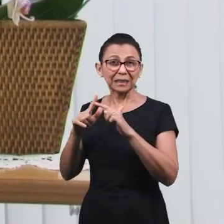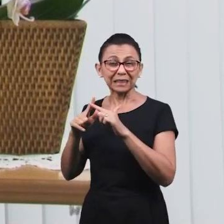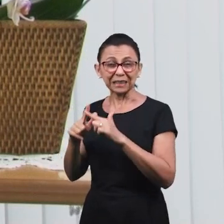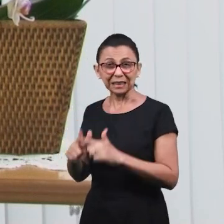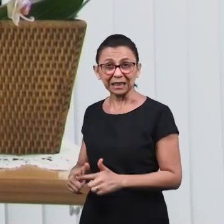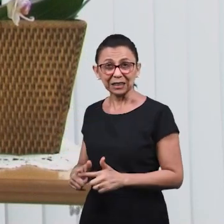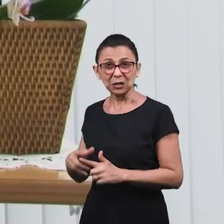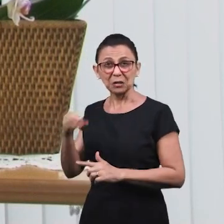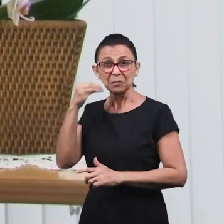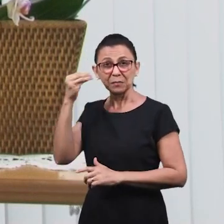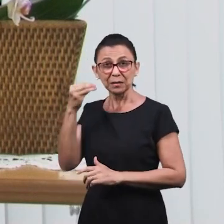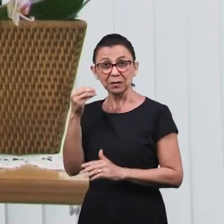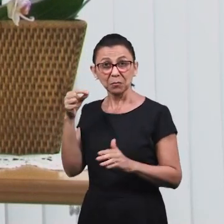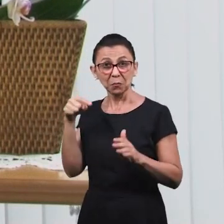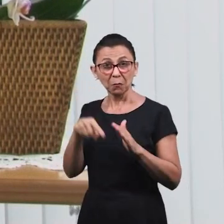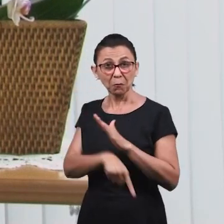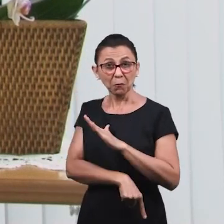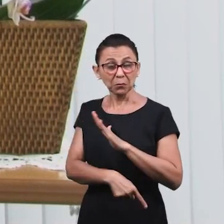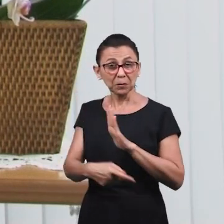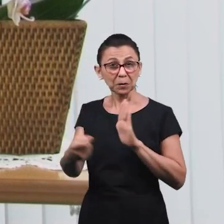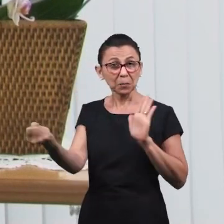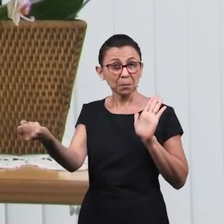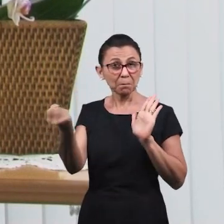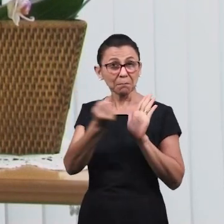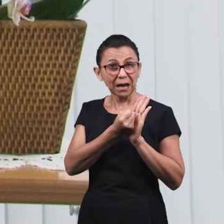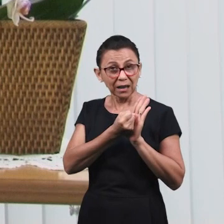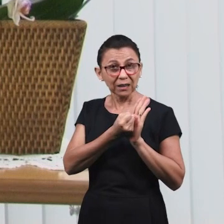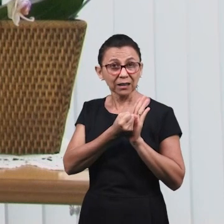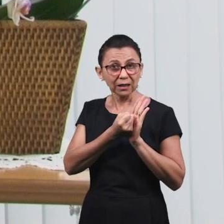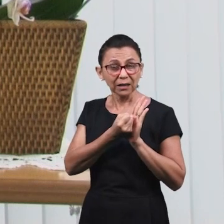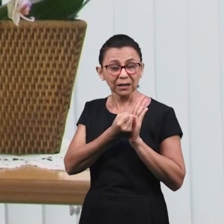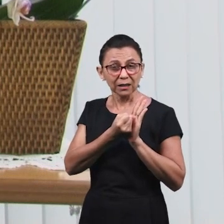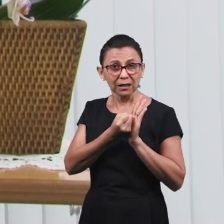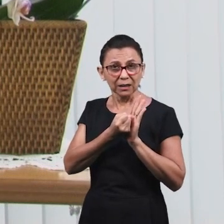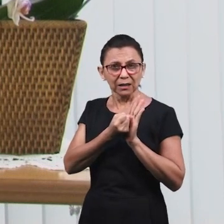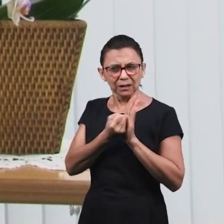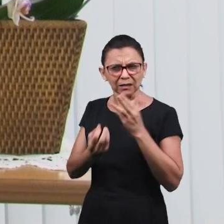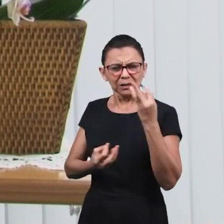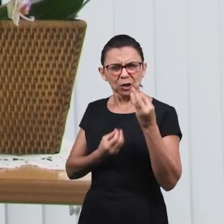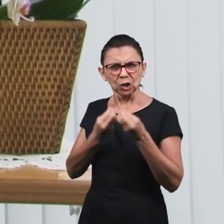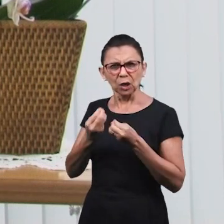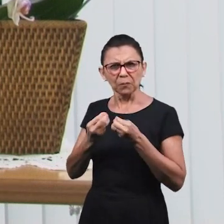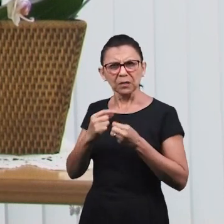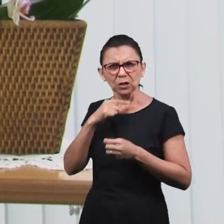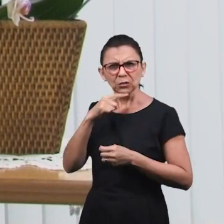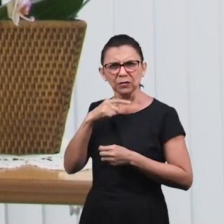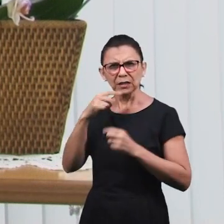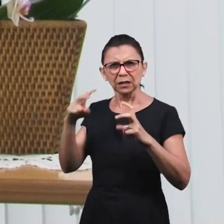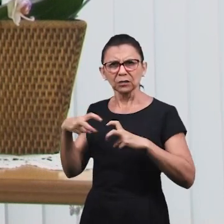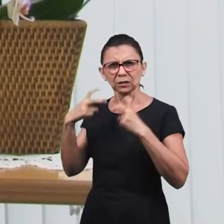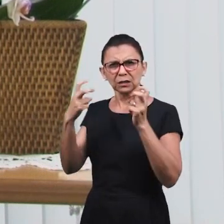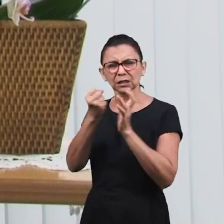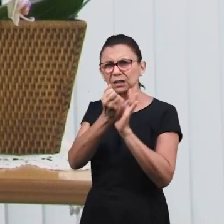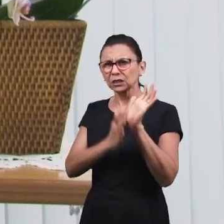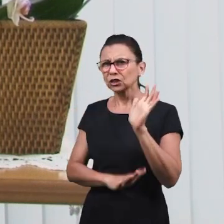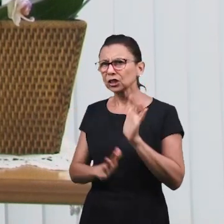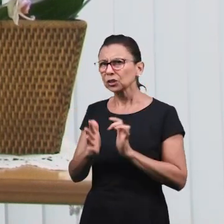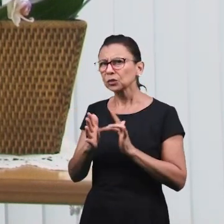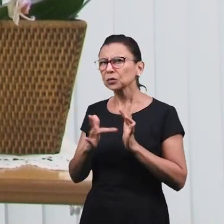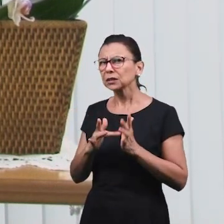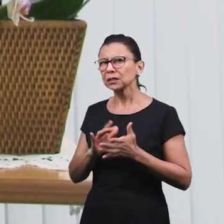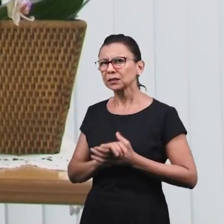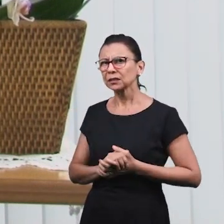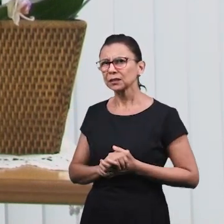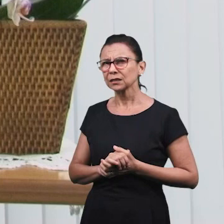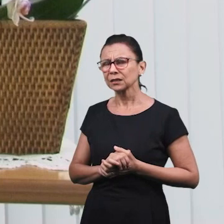après un chemin marqué avec tant d'expériences, qui peut nier dans cette œuvre l'évidence de la